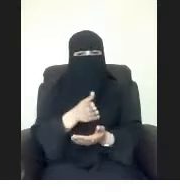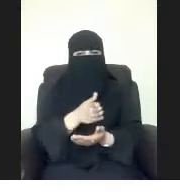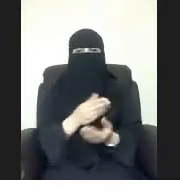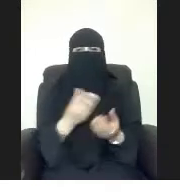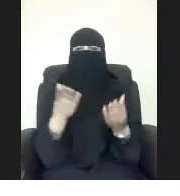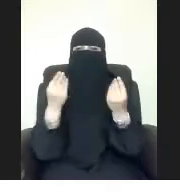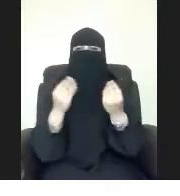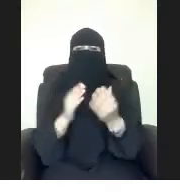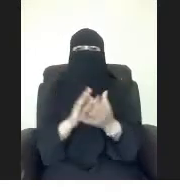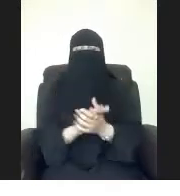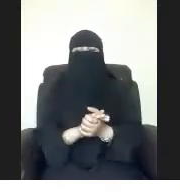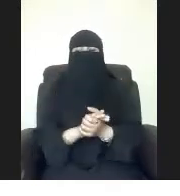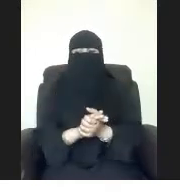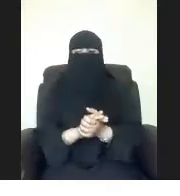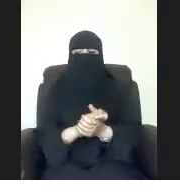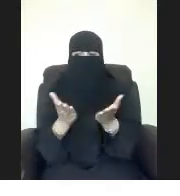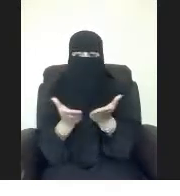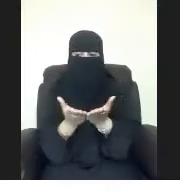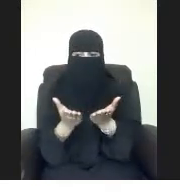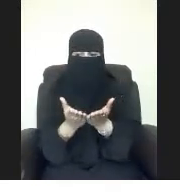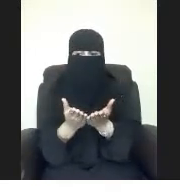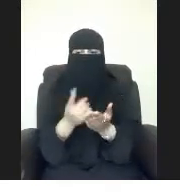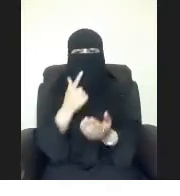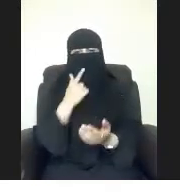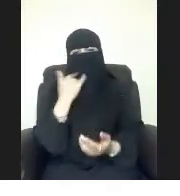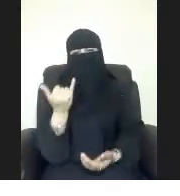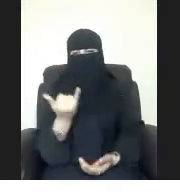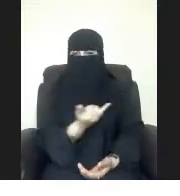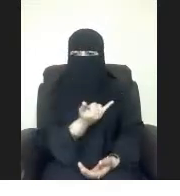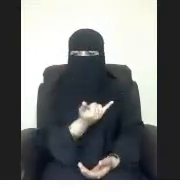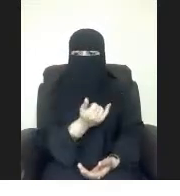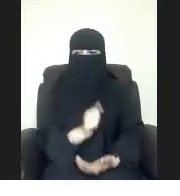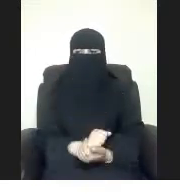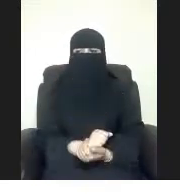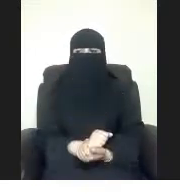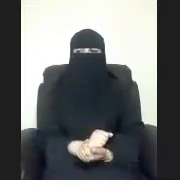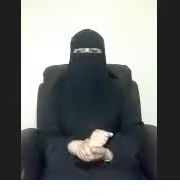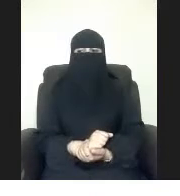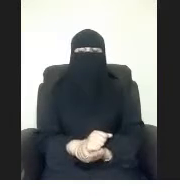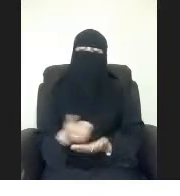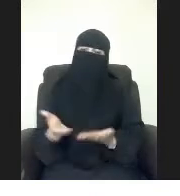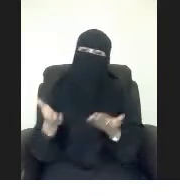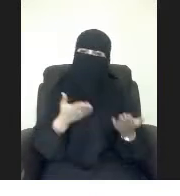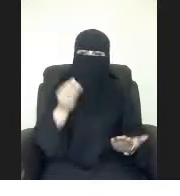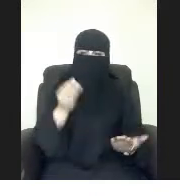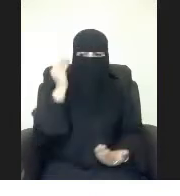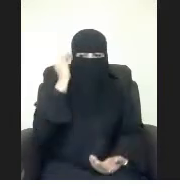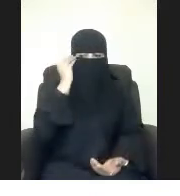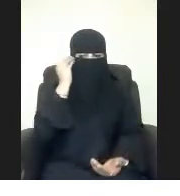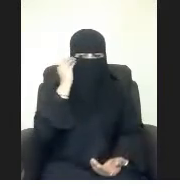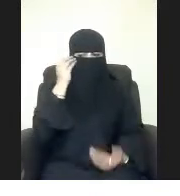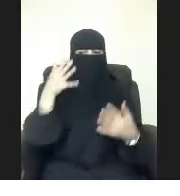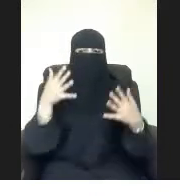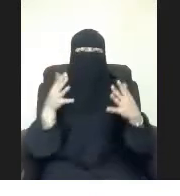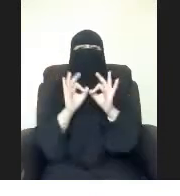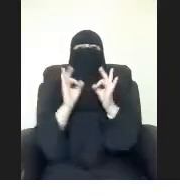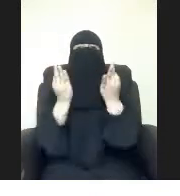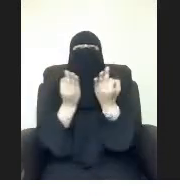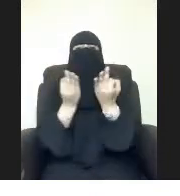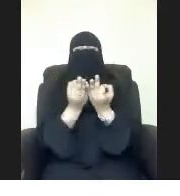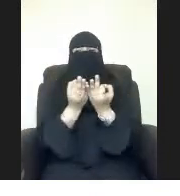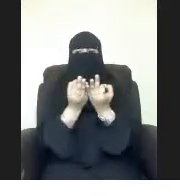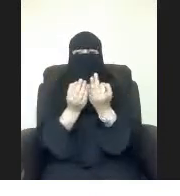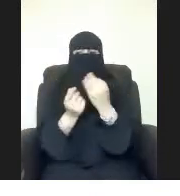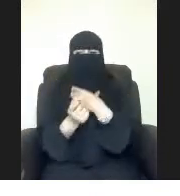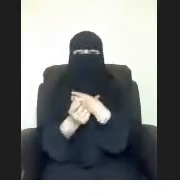وييسر هذين الحضورين المعرفي والاجتماعي، وتوجيه هذين الحضورين لتحقيق مخرجات تعلم